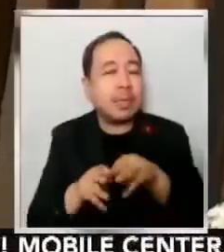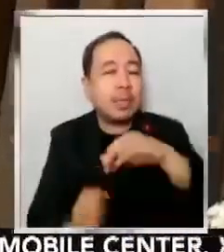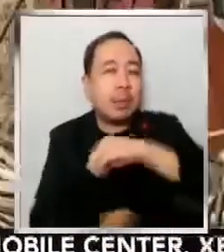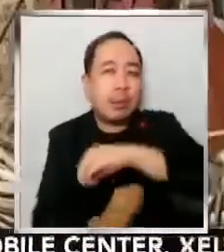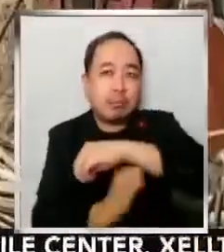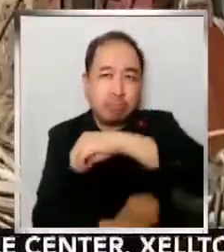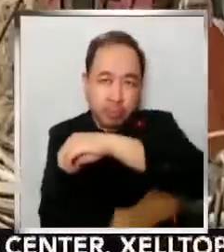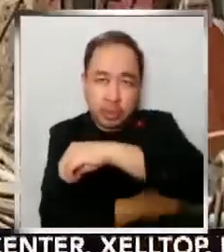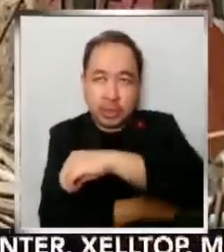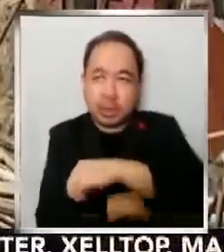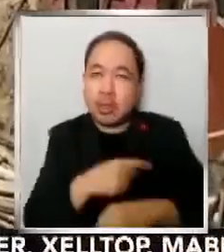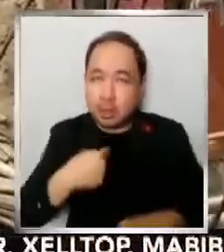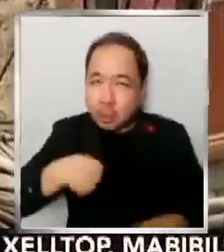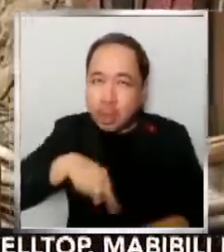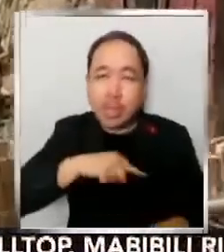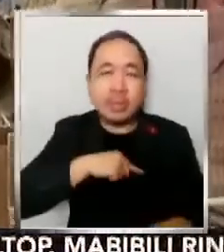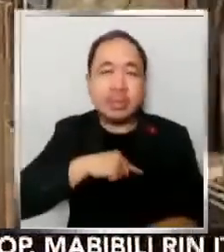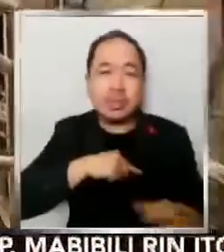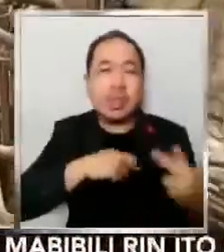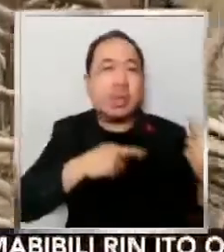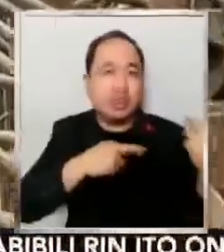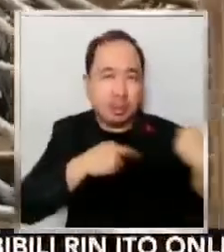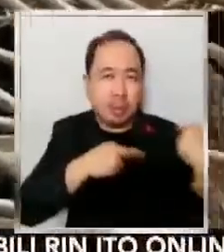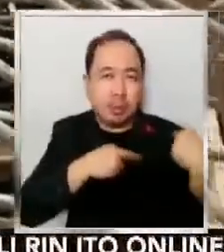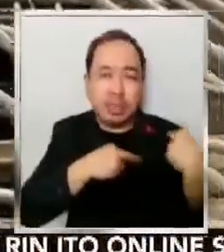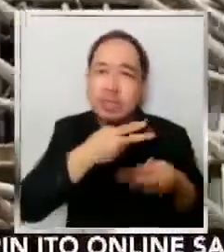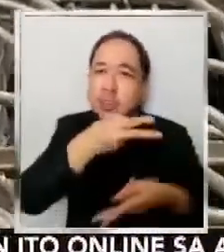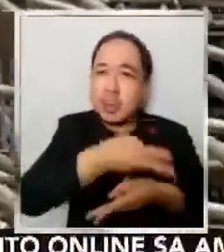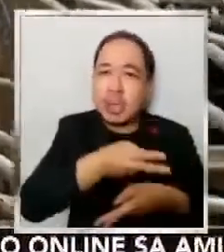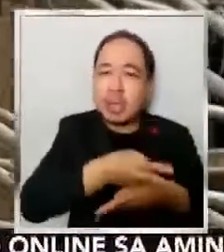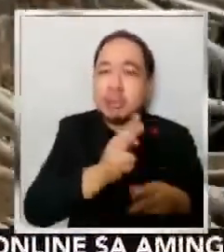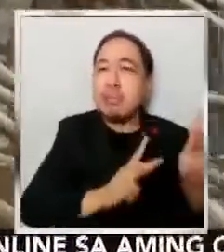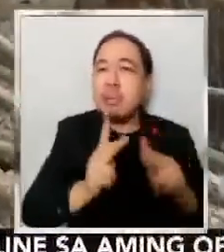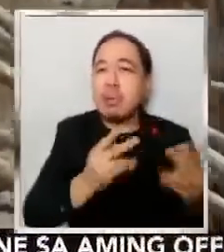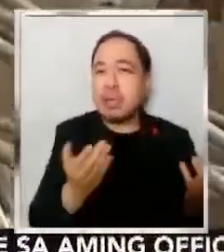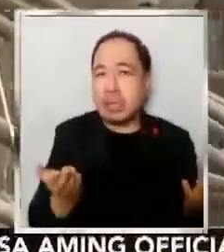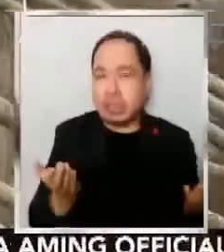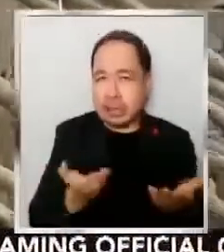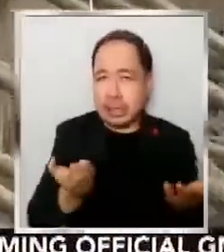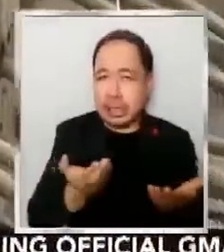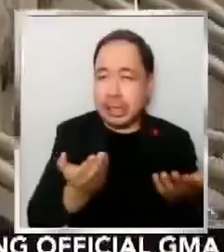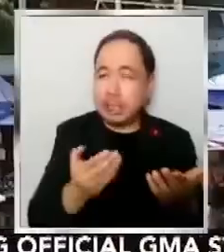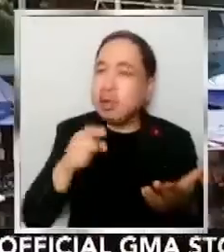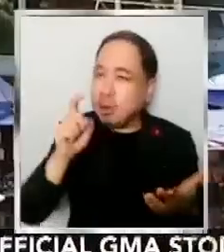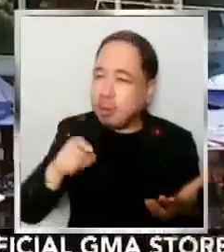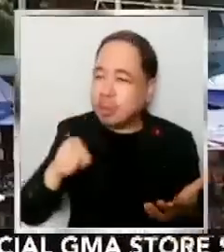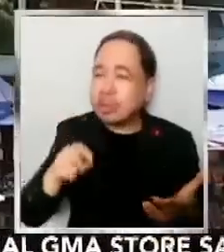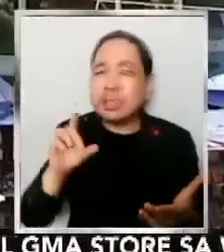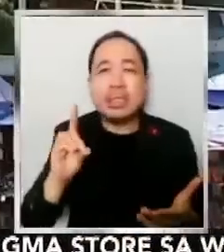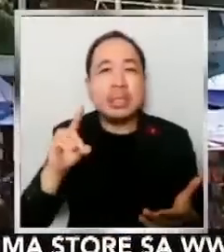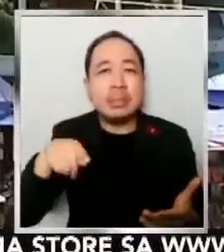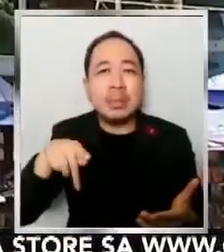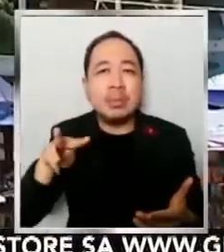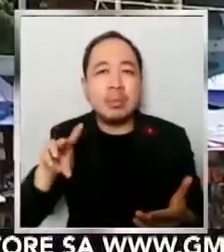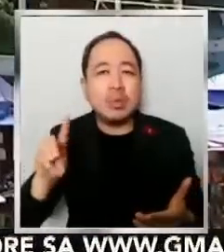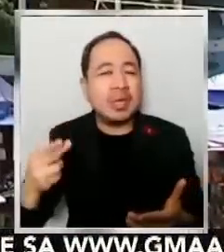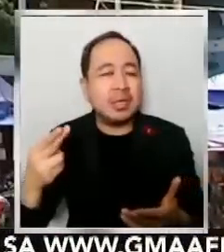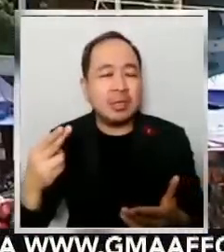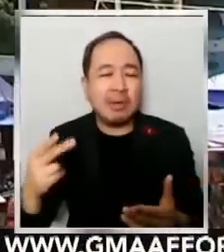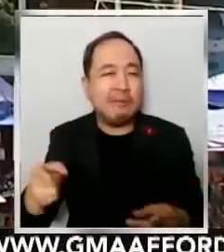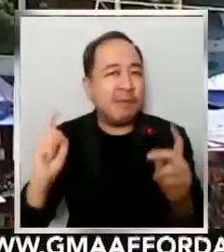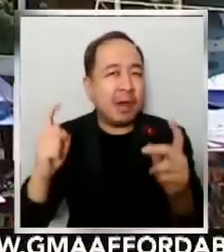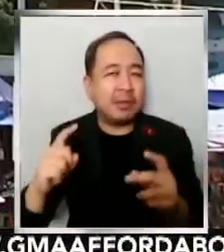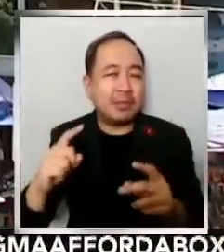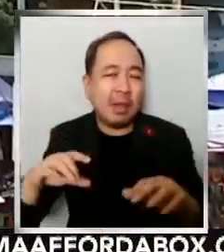on the welfare of the inhabitants of the city. We are expecting the immediate action of the DPWH. Otherwise, we will be constrained to